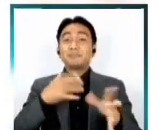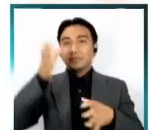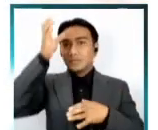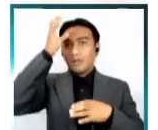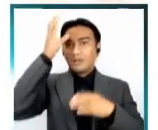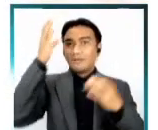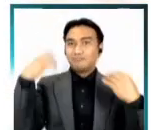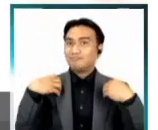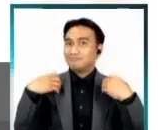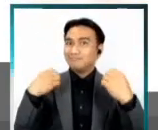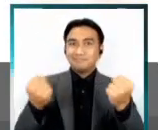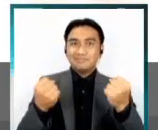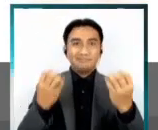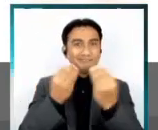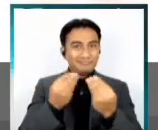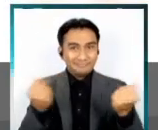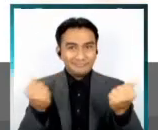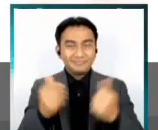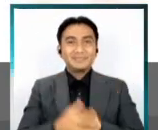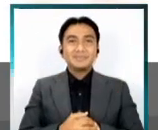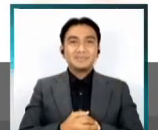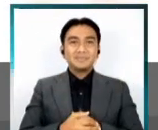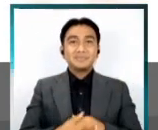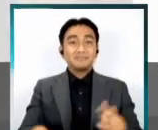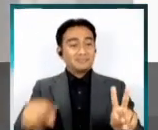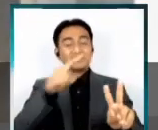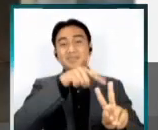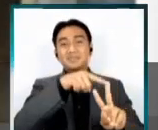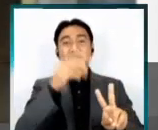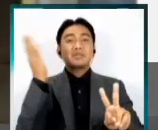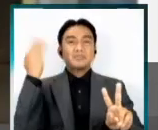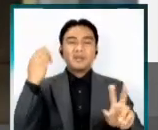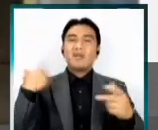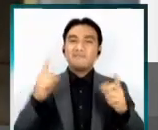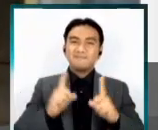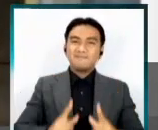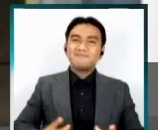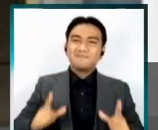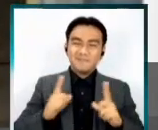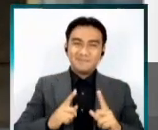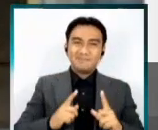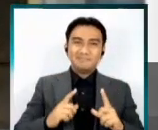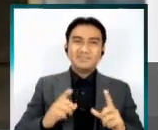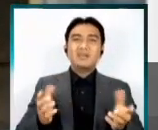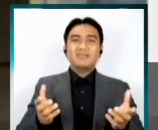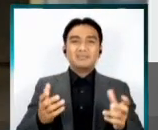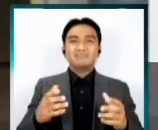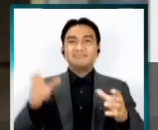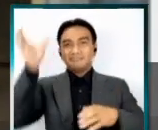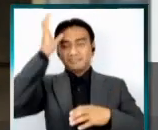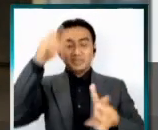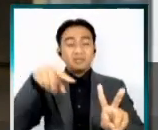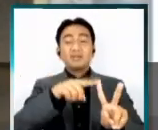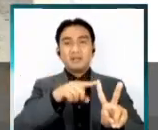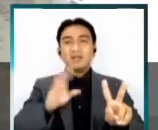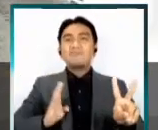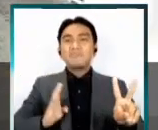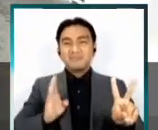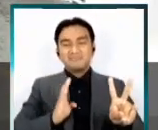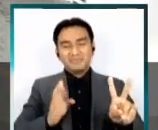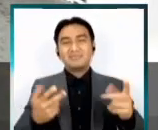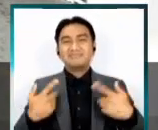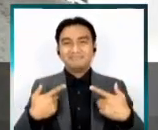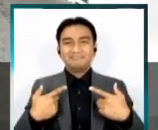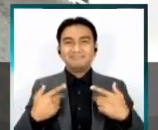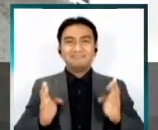baga ni Tatay Jemlyn matapos siyang tamaan na stage 4 lung cancer, habang stage 2 breast cancer naman ang sinagupa ni Nanay May. Ang